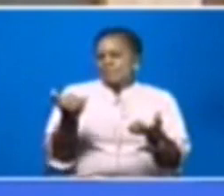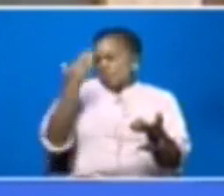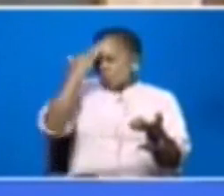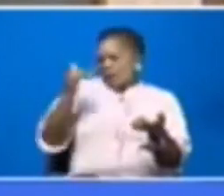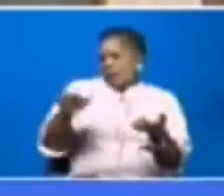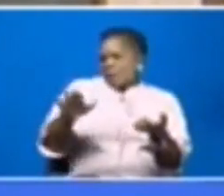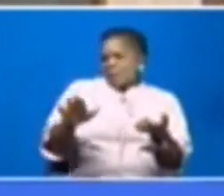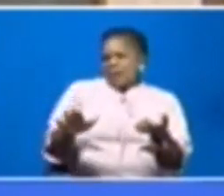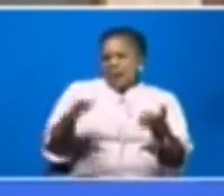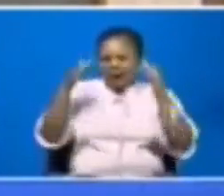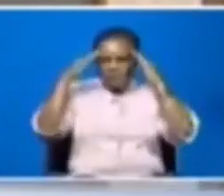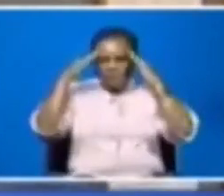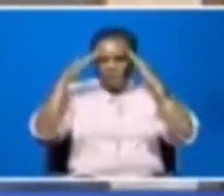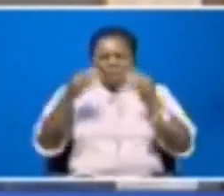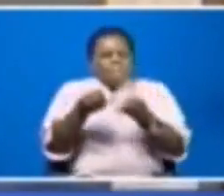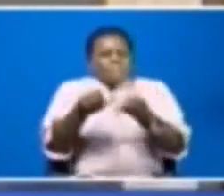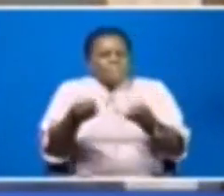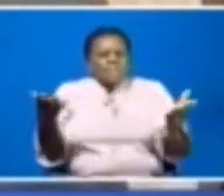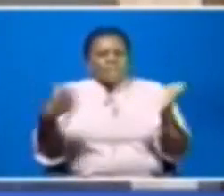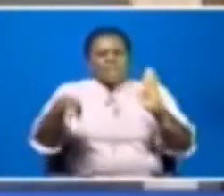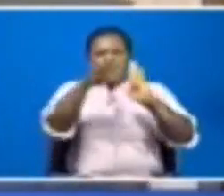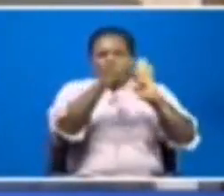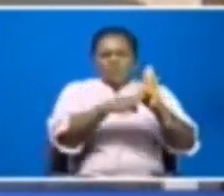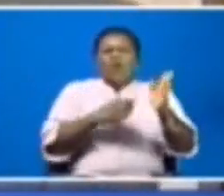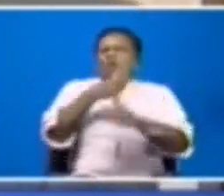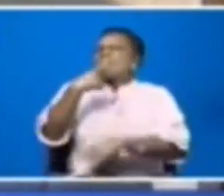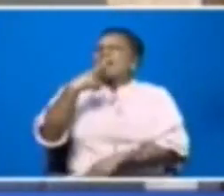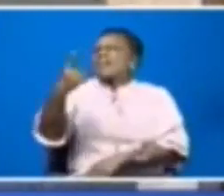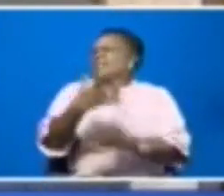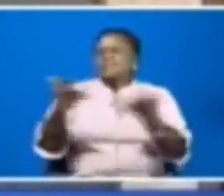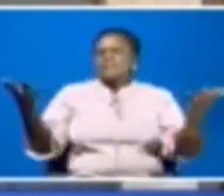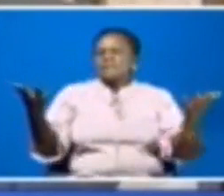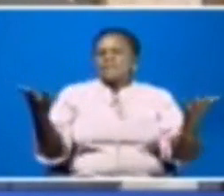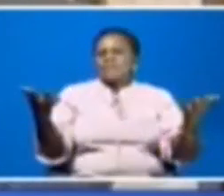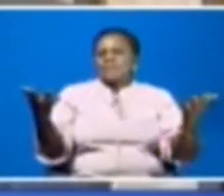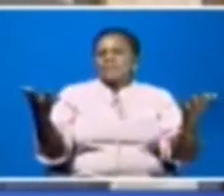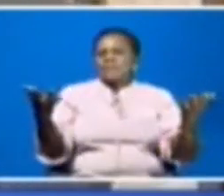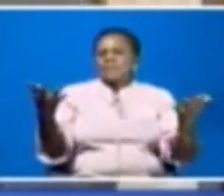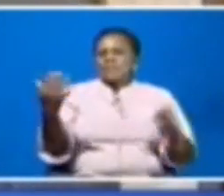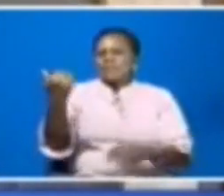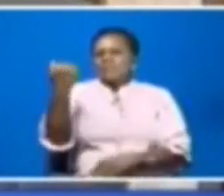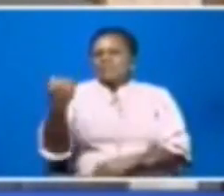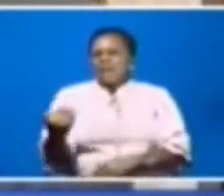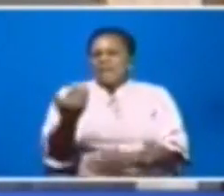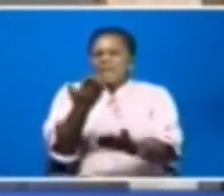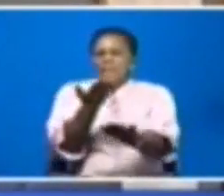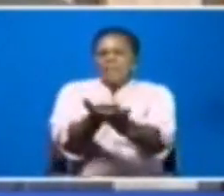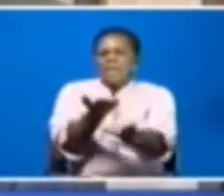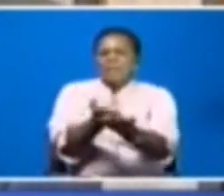Why are you so keen on, there are so many programs, I think there are over 100 and something that no child has applied to go